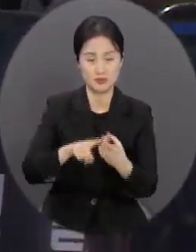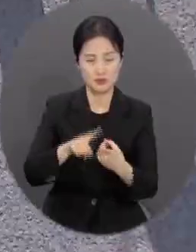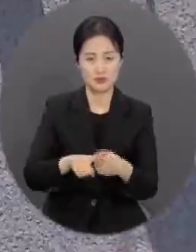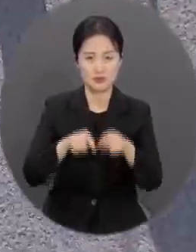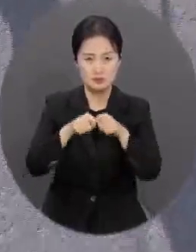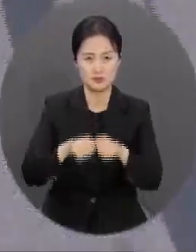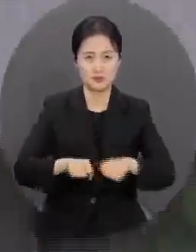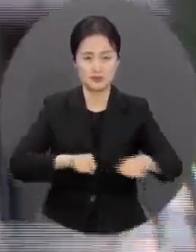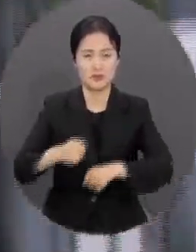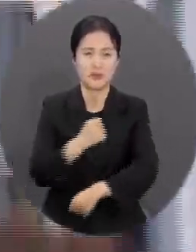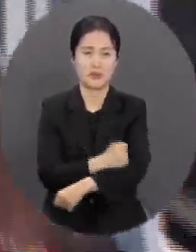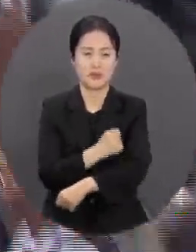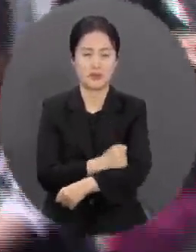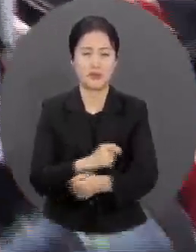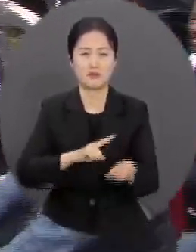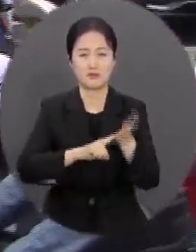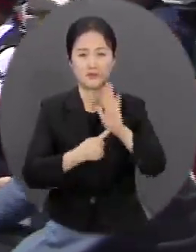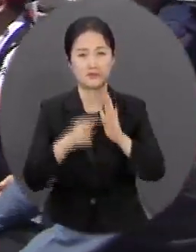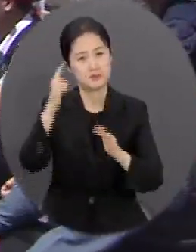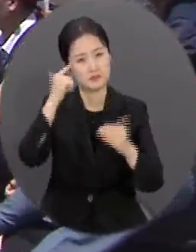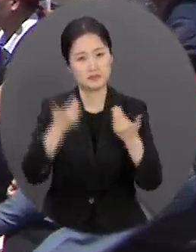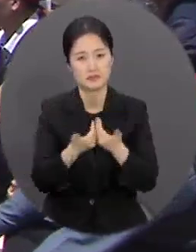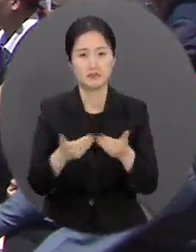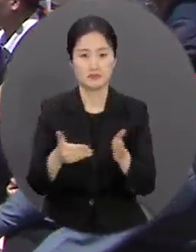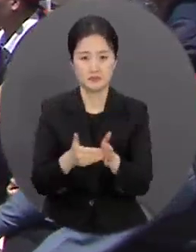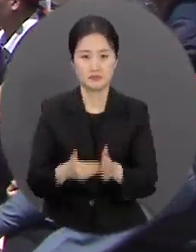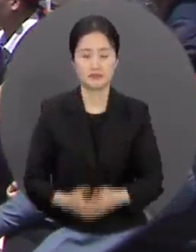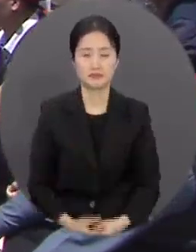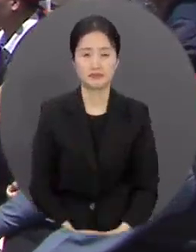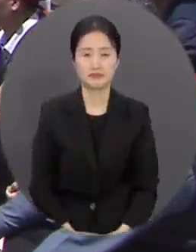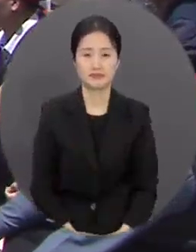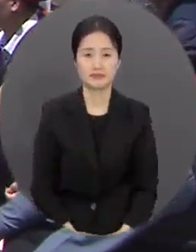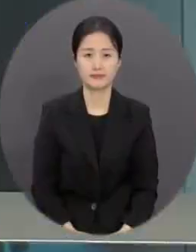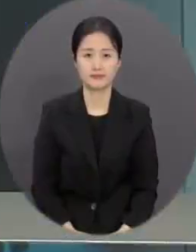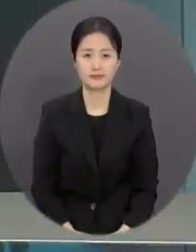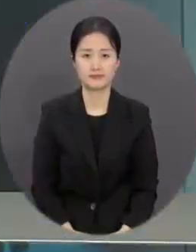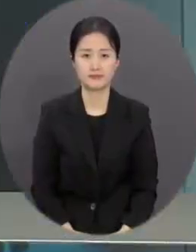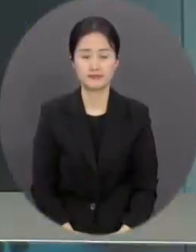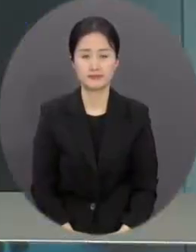강조했습니다. MBC 뉴스 유민호입니다.